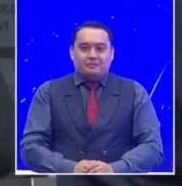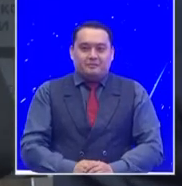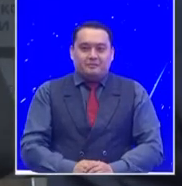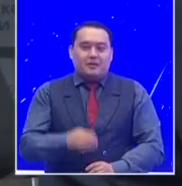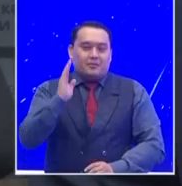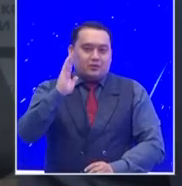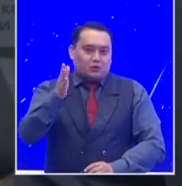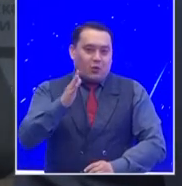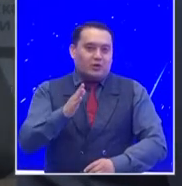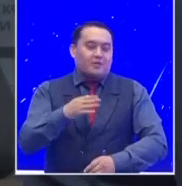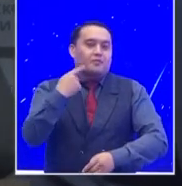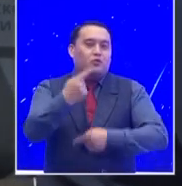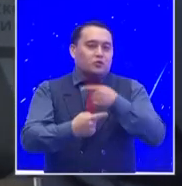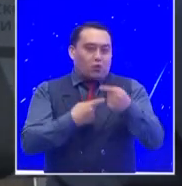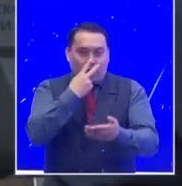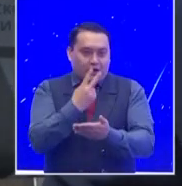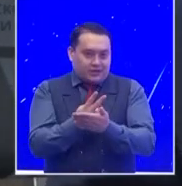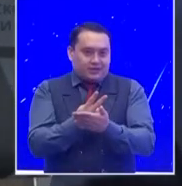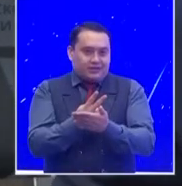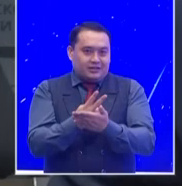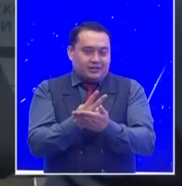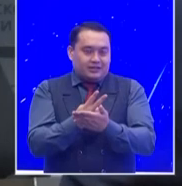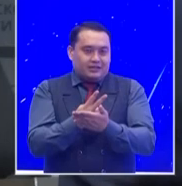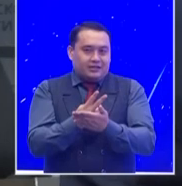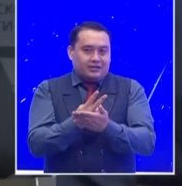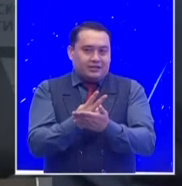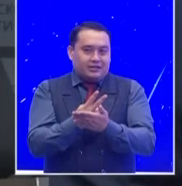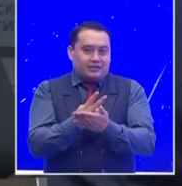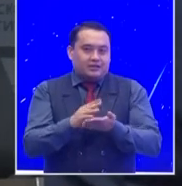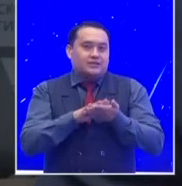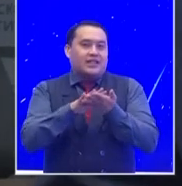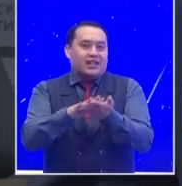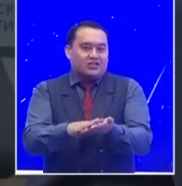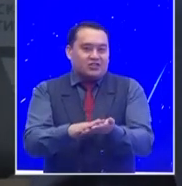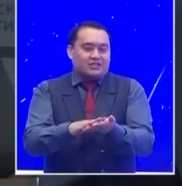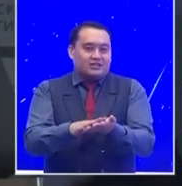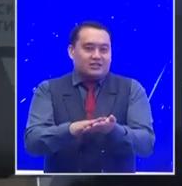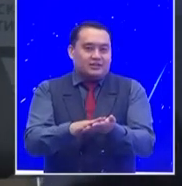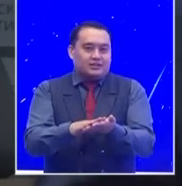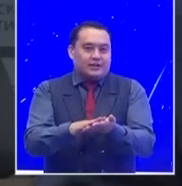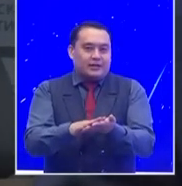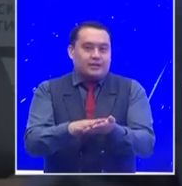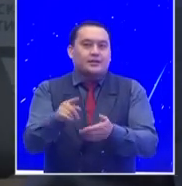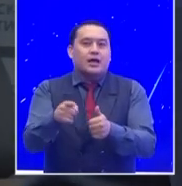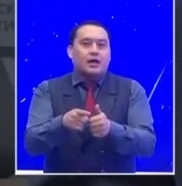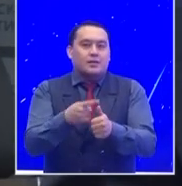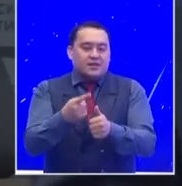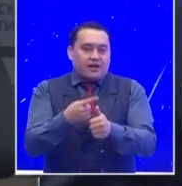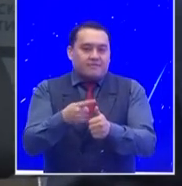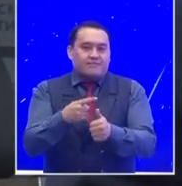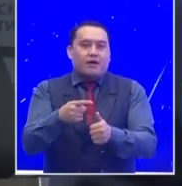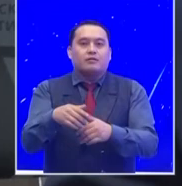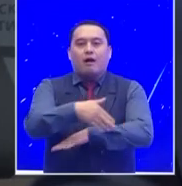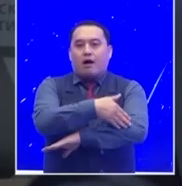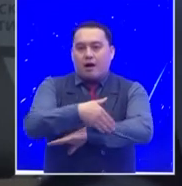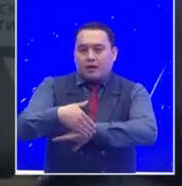Впредь услугополучатели должны указать при подаче заявления наименование субъекта,